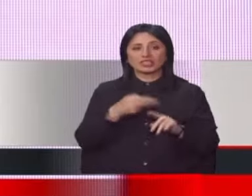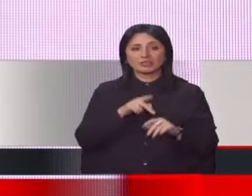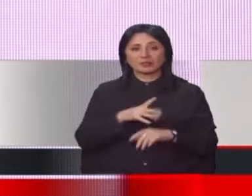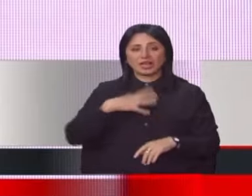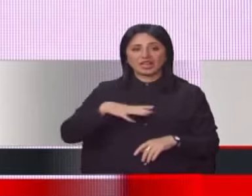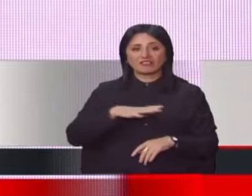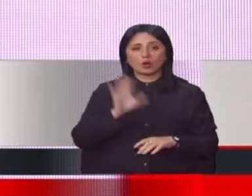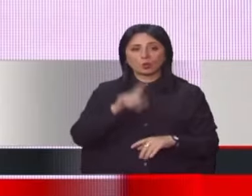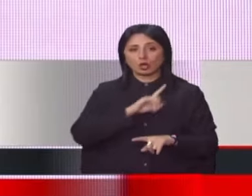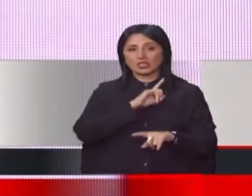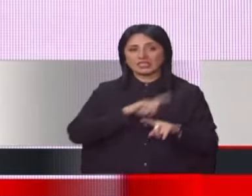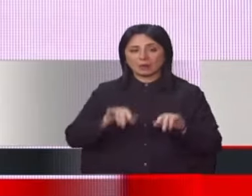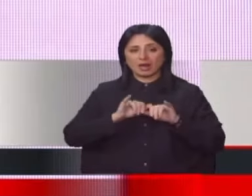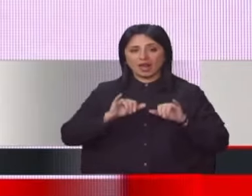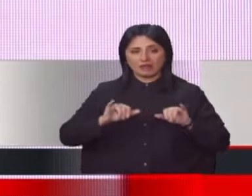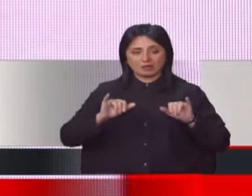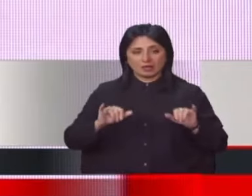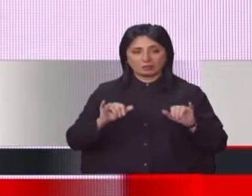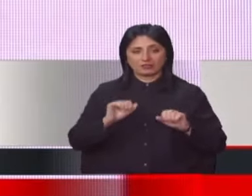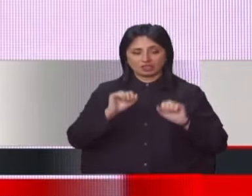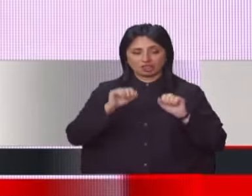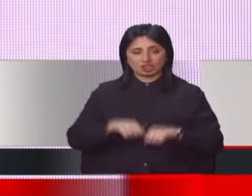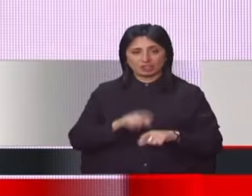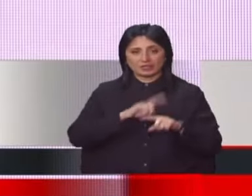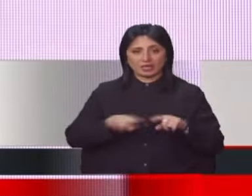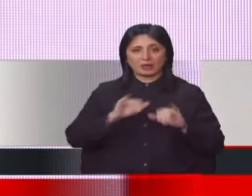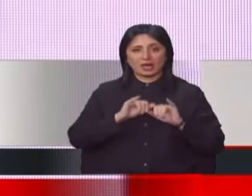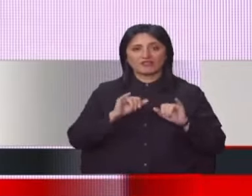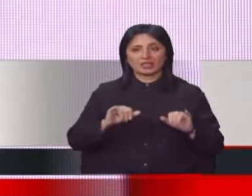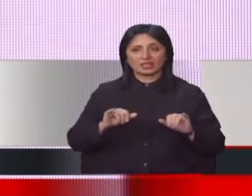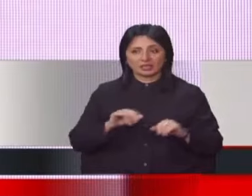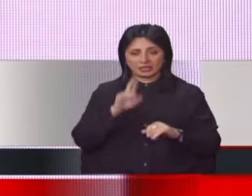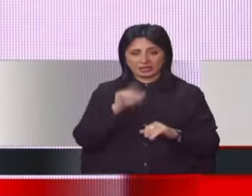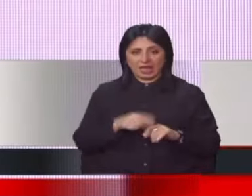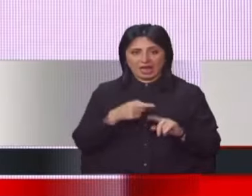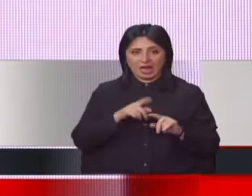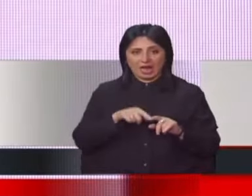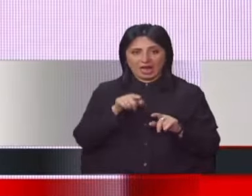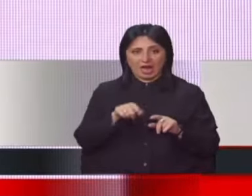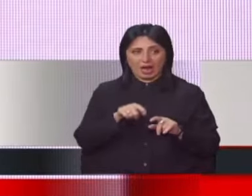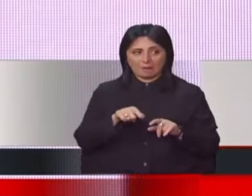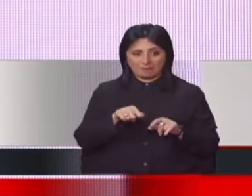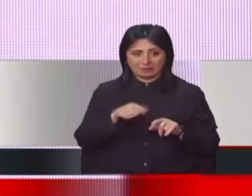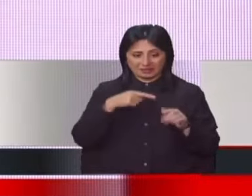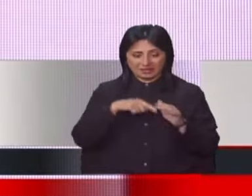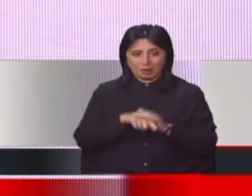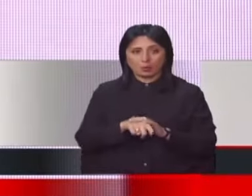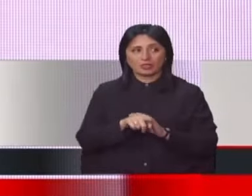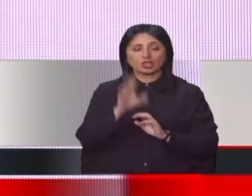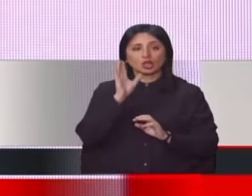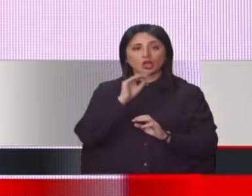რომ ქვეყანამ უფრო სწრაფ განვითარებას შეძლო სწრაფი განვითარება და ამ კონტექსტიდან გამომდინარე, როდესაც